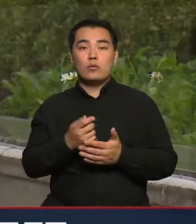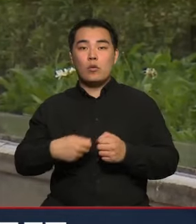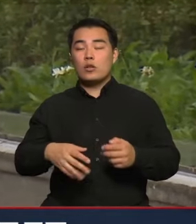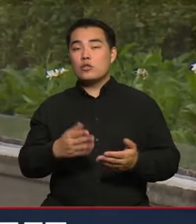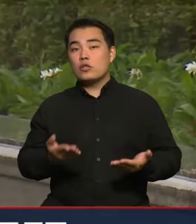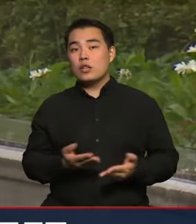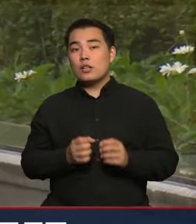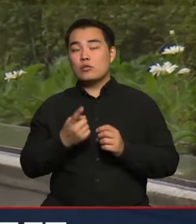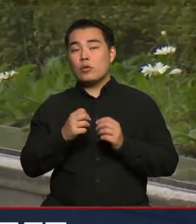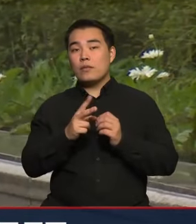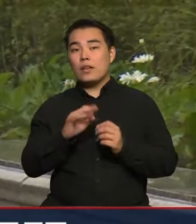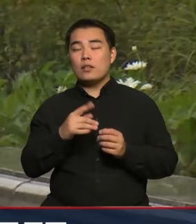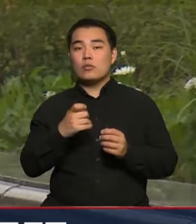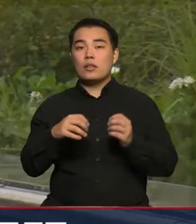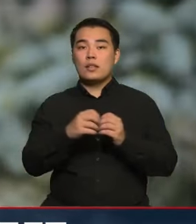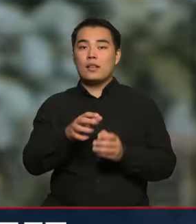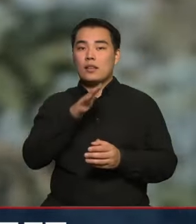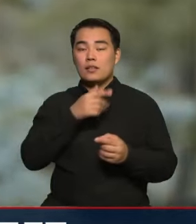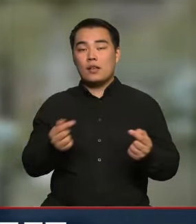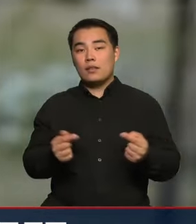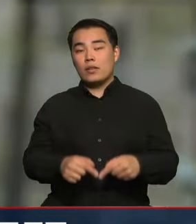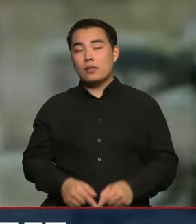112 и 110 лет